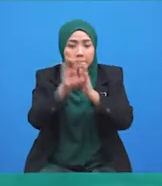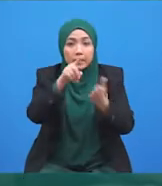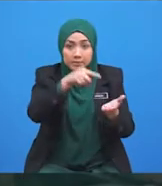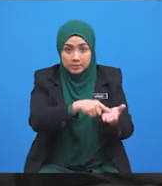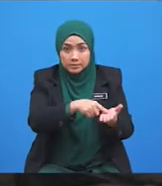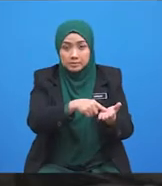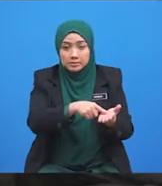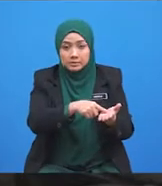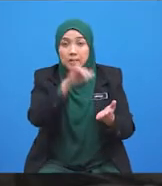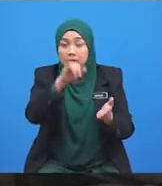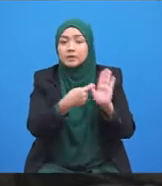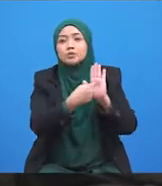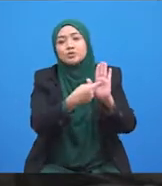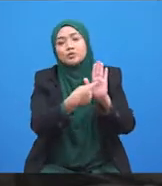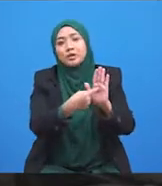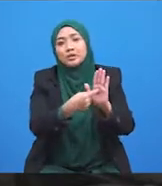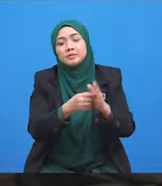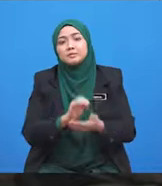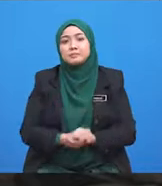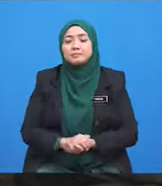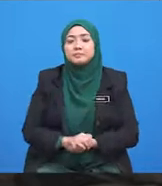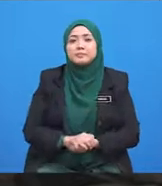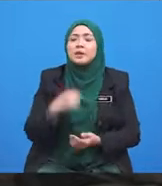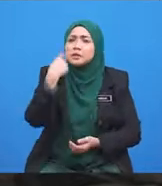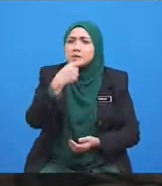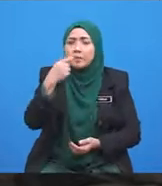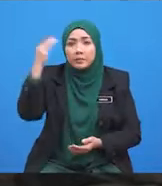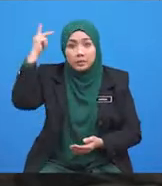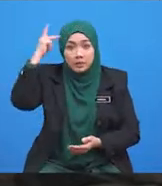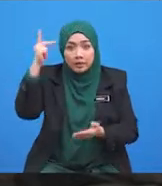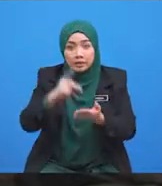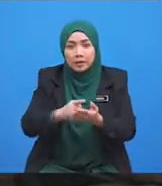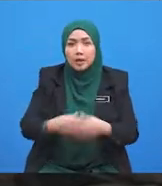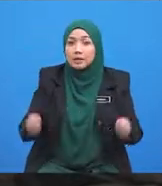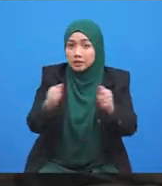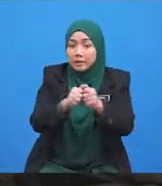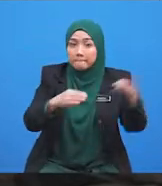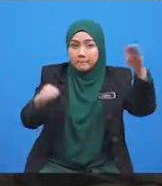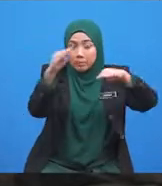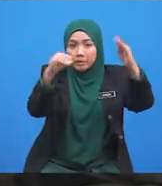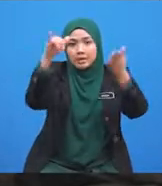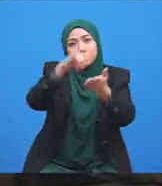ini. Di antara murid-murid sekalian, siapa kenal dengan bangunan tersebut?